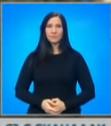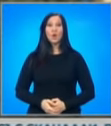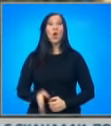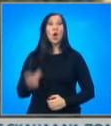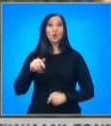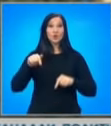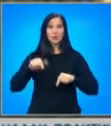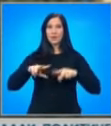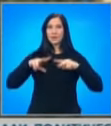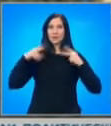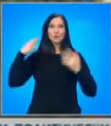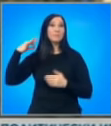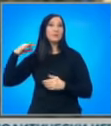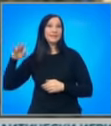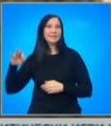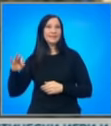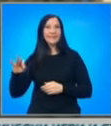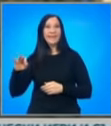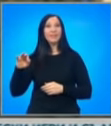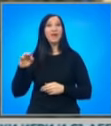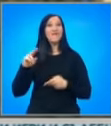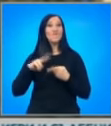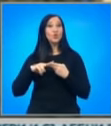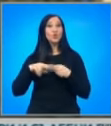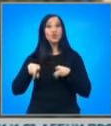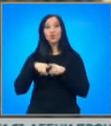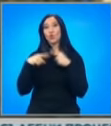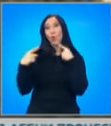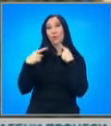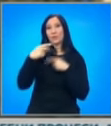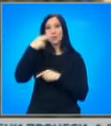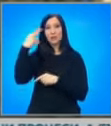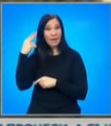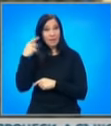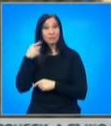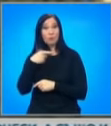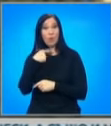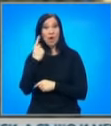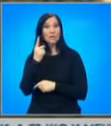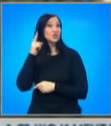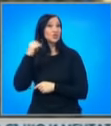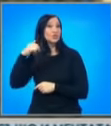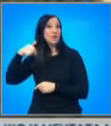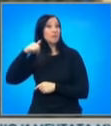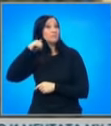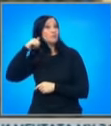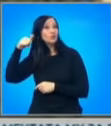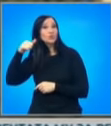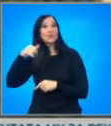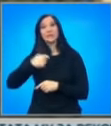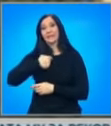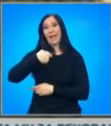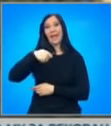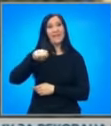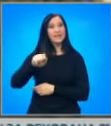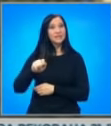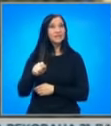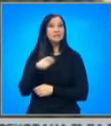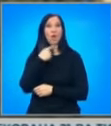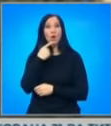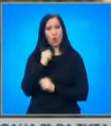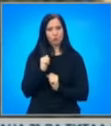Още тази сутрин президентът Александър Вучич също коментира темата. Той каза, че се е чул с тенисиста и че го очаква